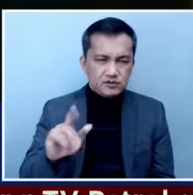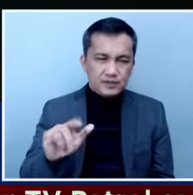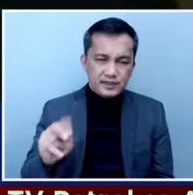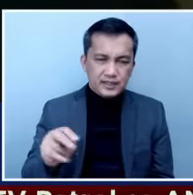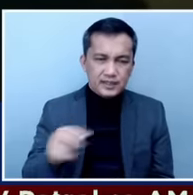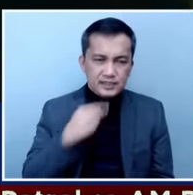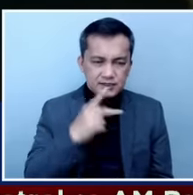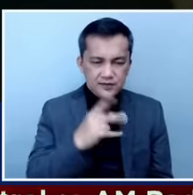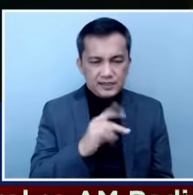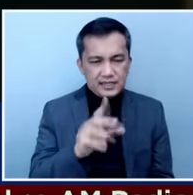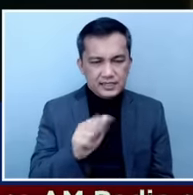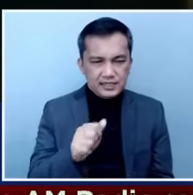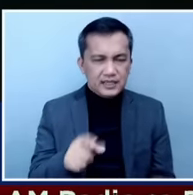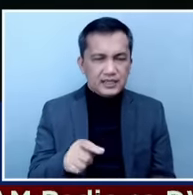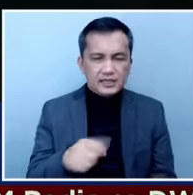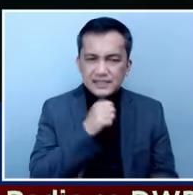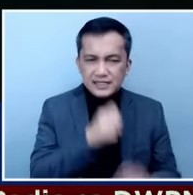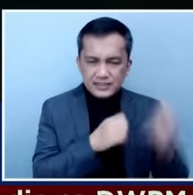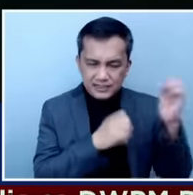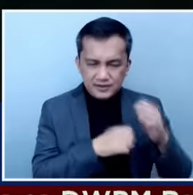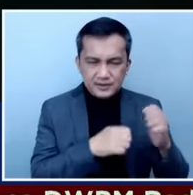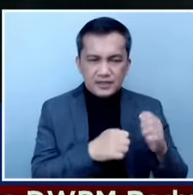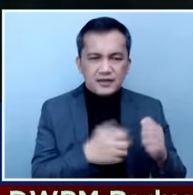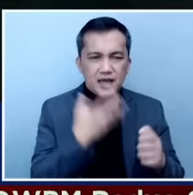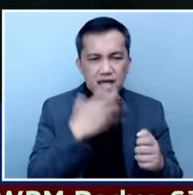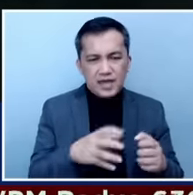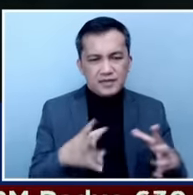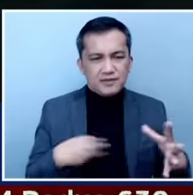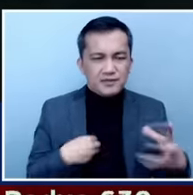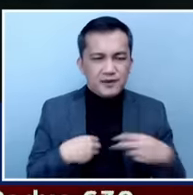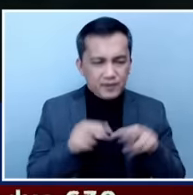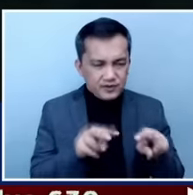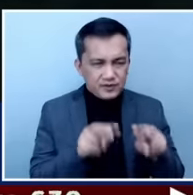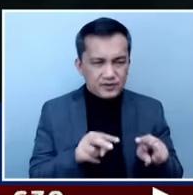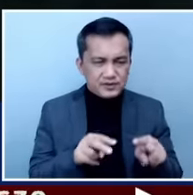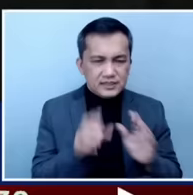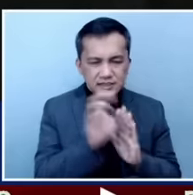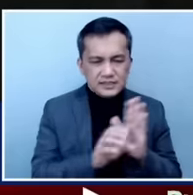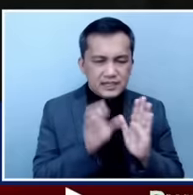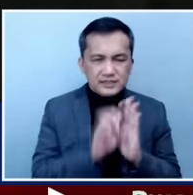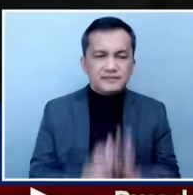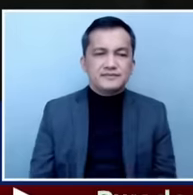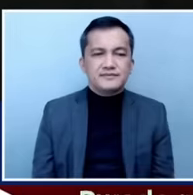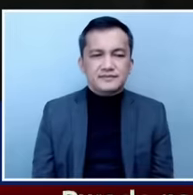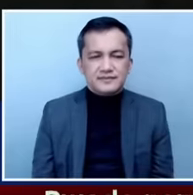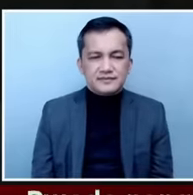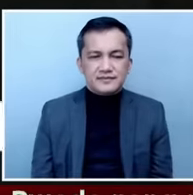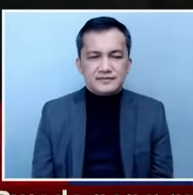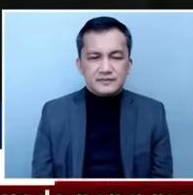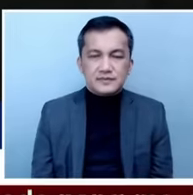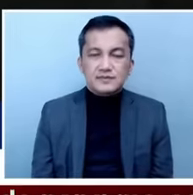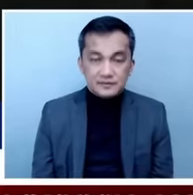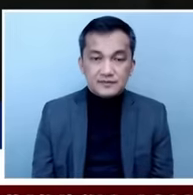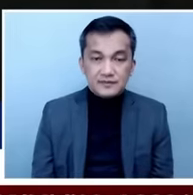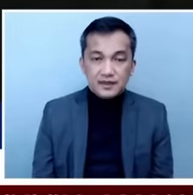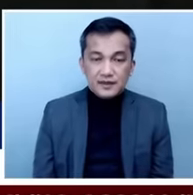Kyla, di niya inasahan ang mainit na pagtanggap ng mga manonood sa kanyang karakter. Talaga yung first time